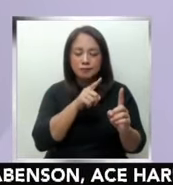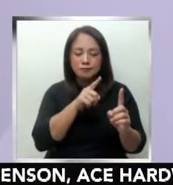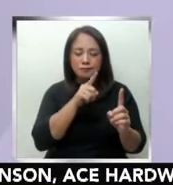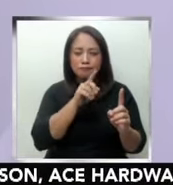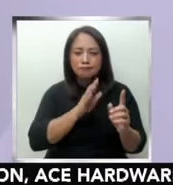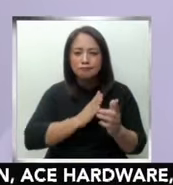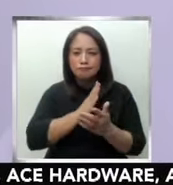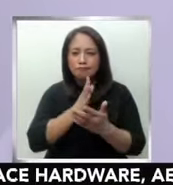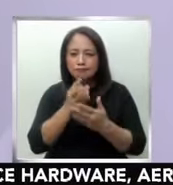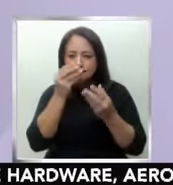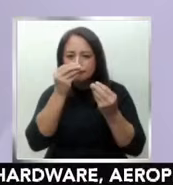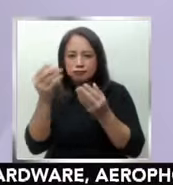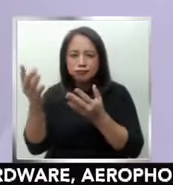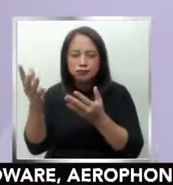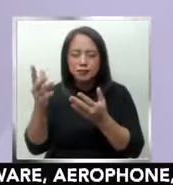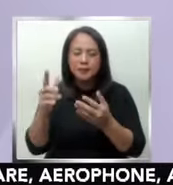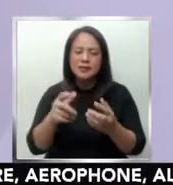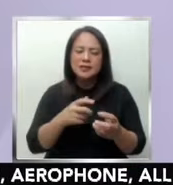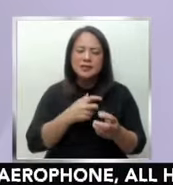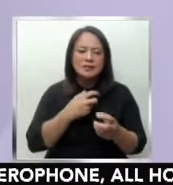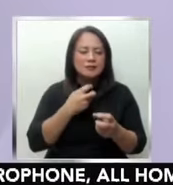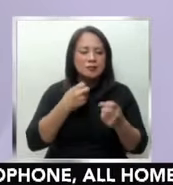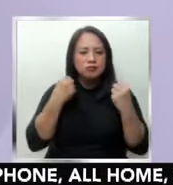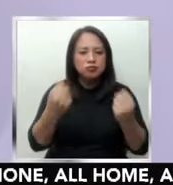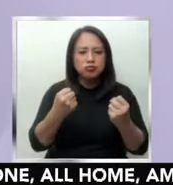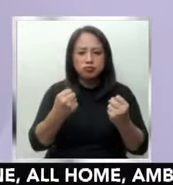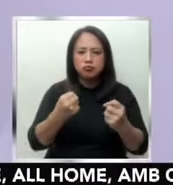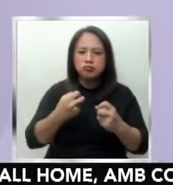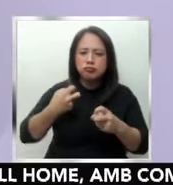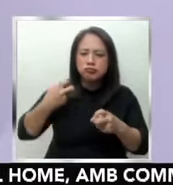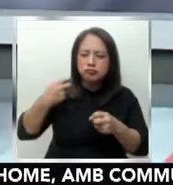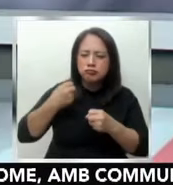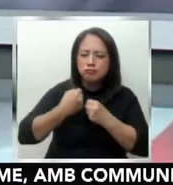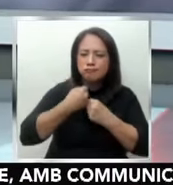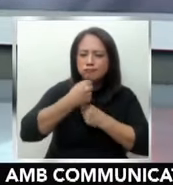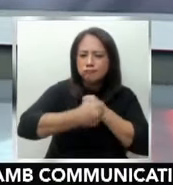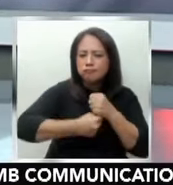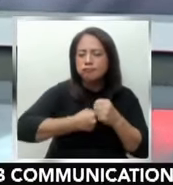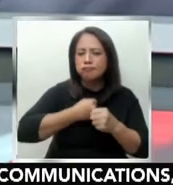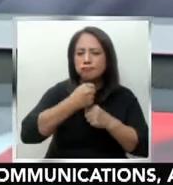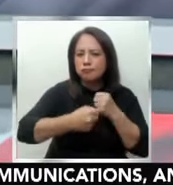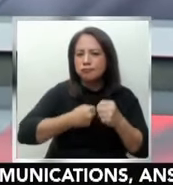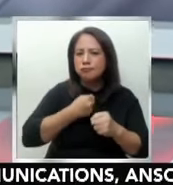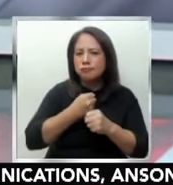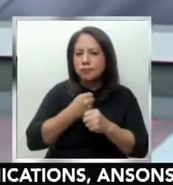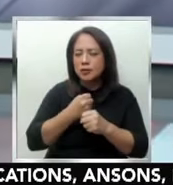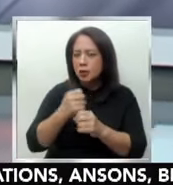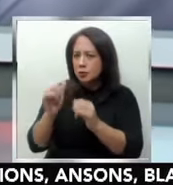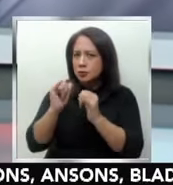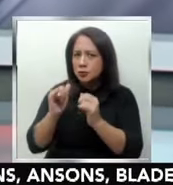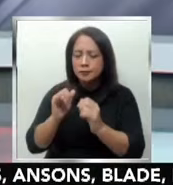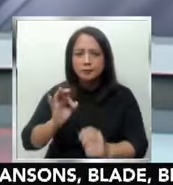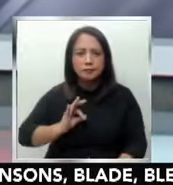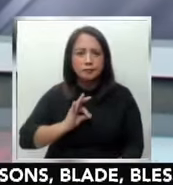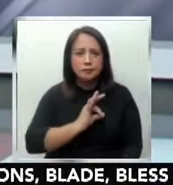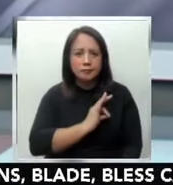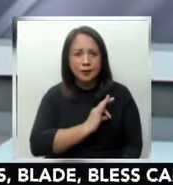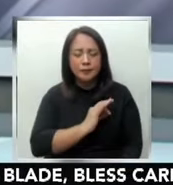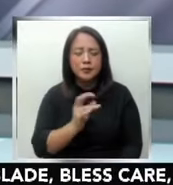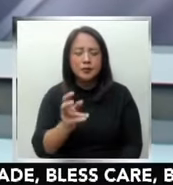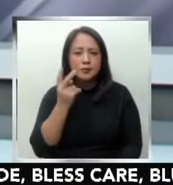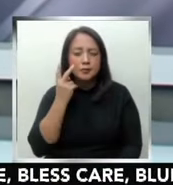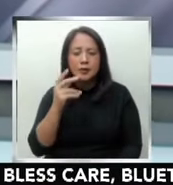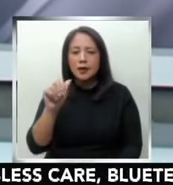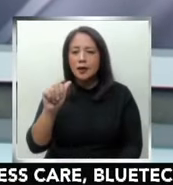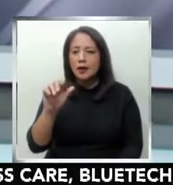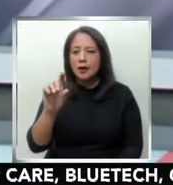paghihirap ni John Matthew sa lilig sa kamay ng mga cfat nakaantabay rin tayo sa mismong adamson university